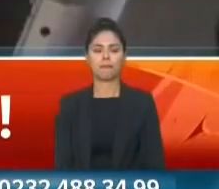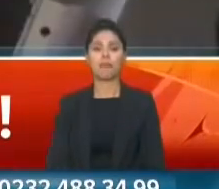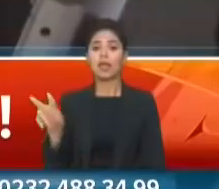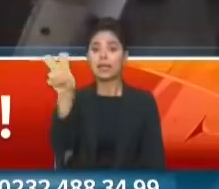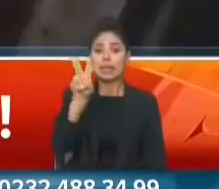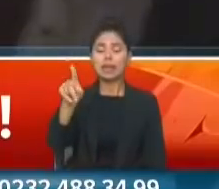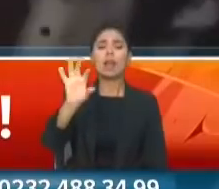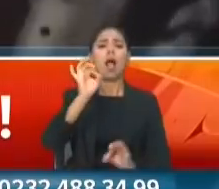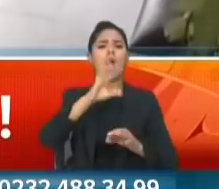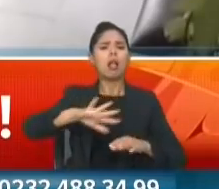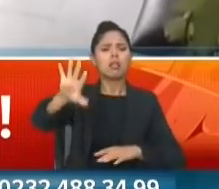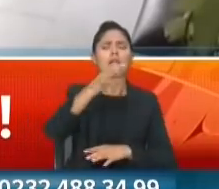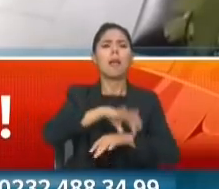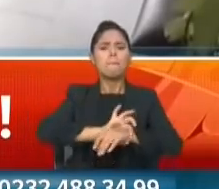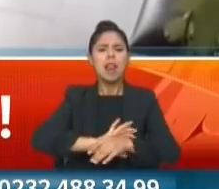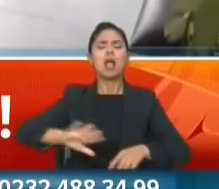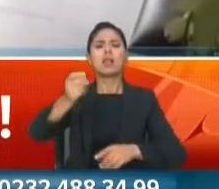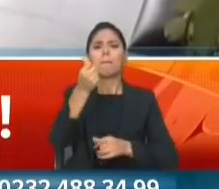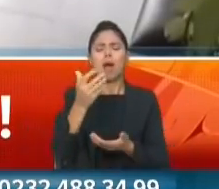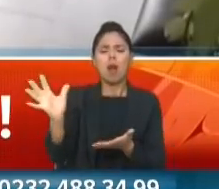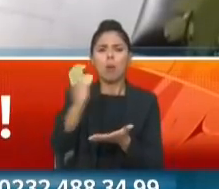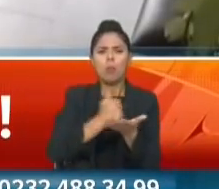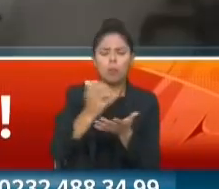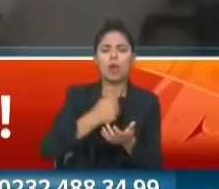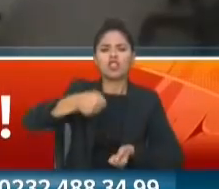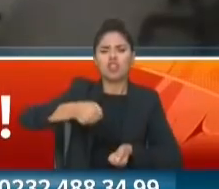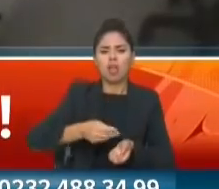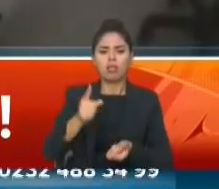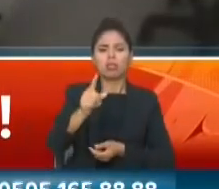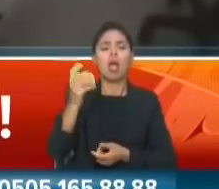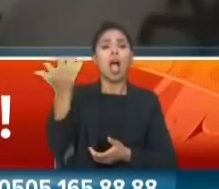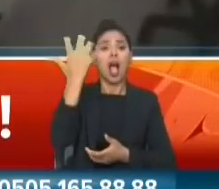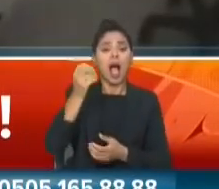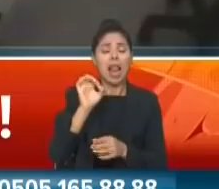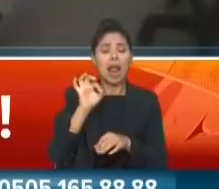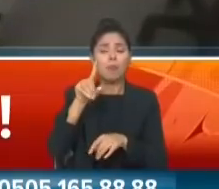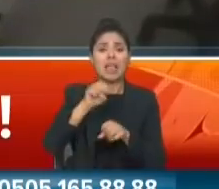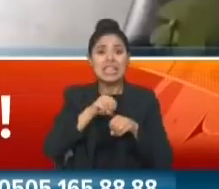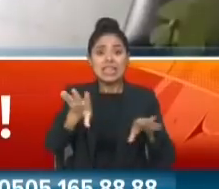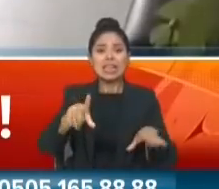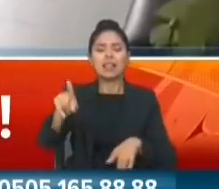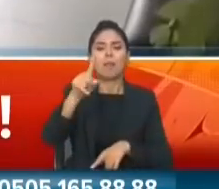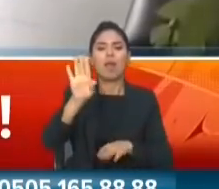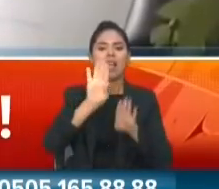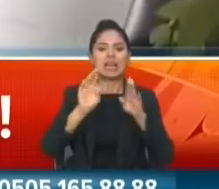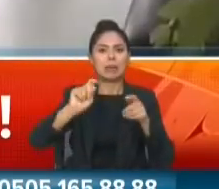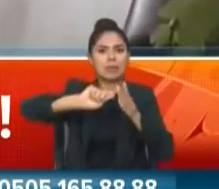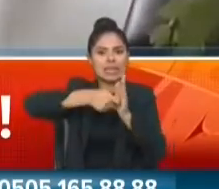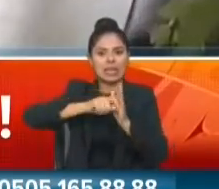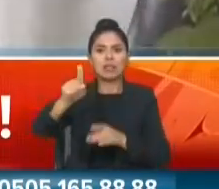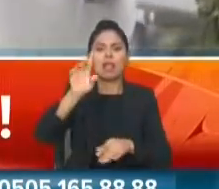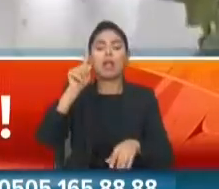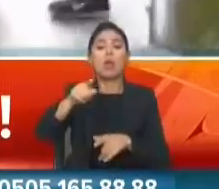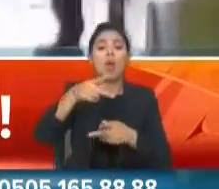İkili vitrindeki bileziklerle kasadaki parayı çantalarına doldurdu. Alarm sistemi devreye girdiği için kapı kilitlenmişti.